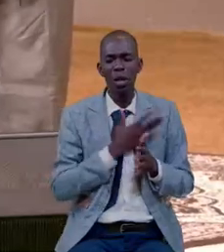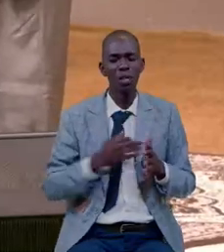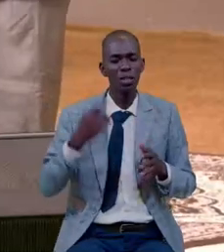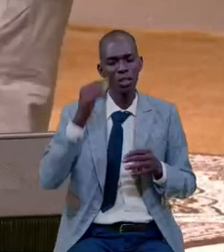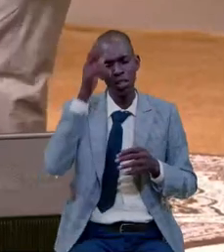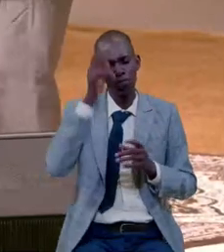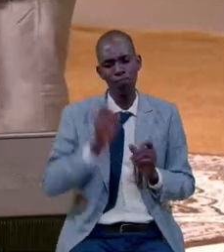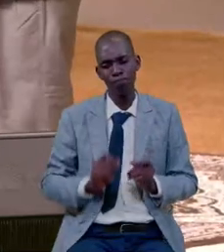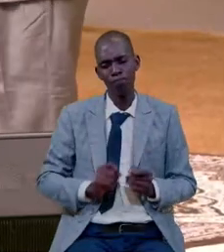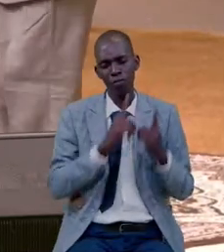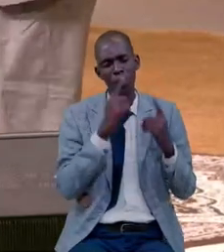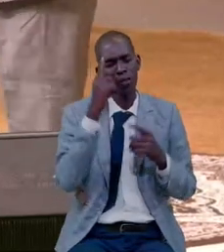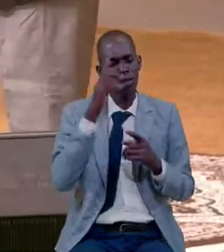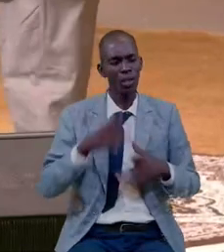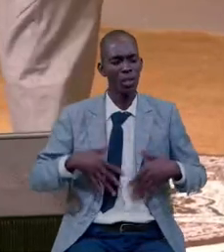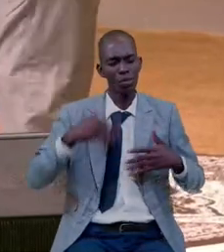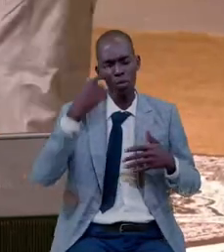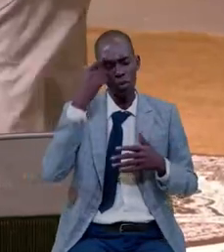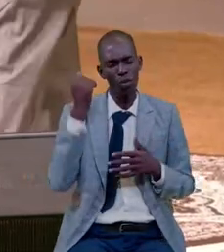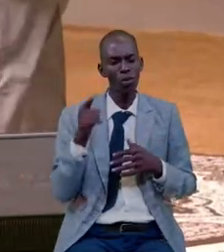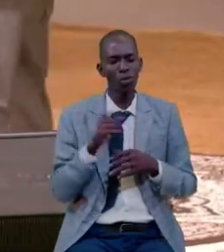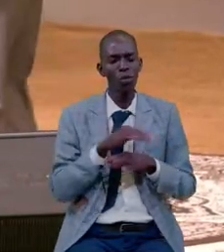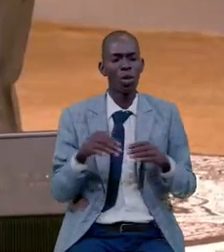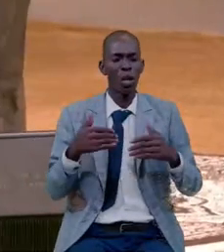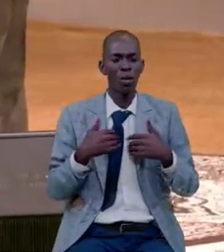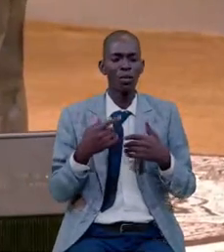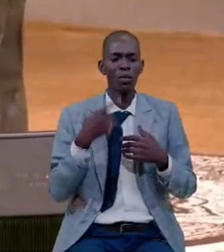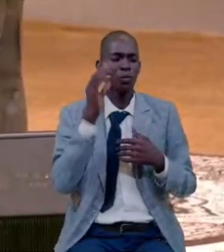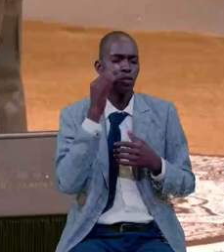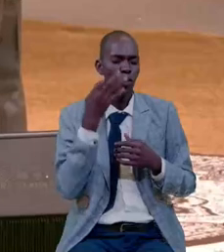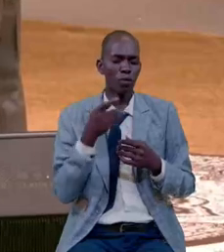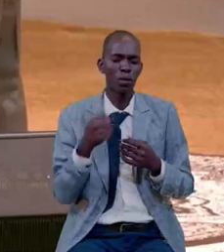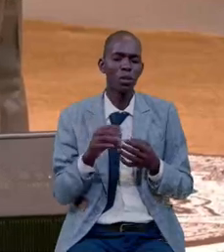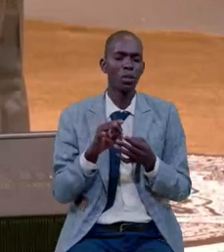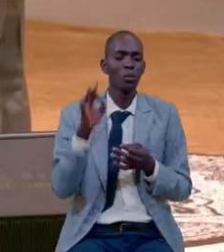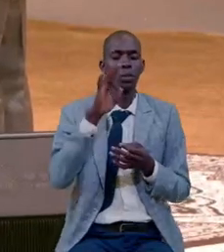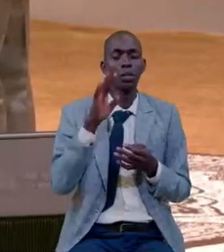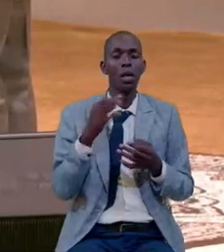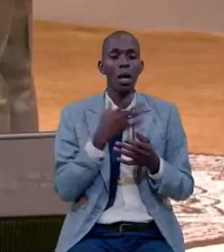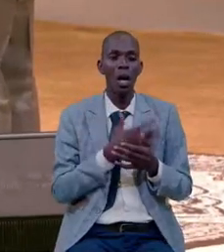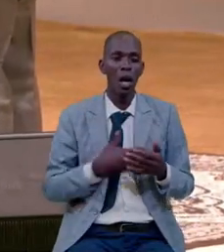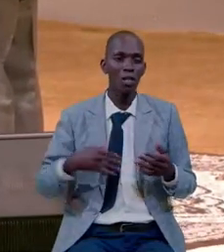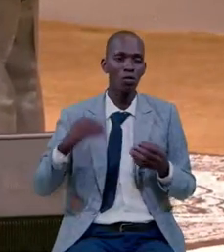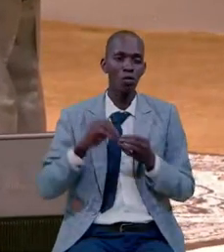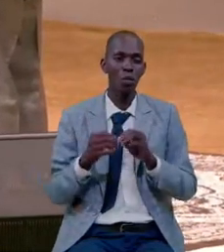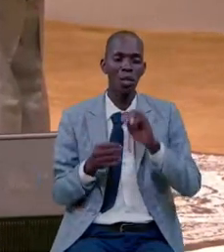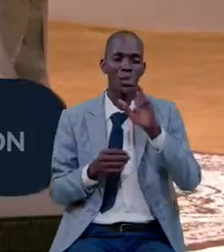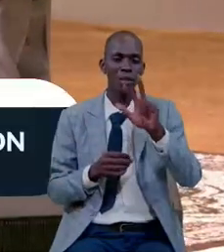leur vie, ils n'ont pas le fruit de l'esprit. Numéro 3, c'est le fruit simulé